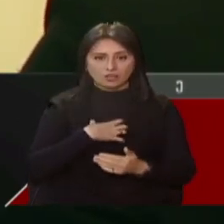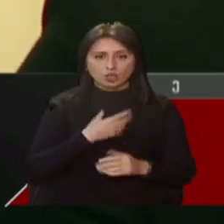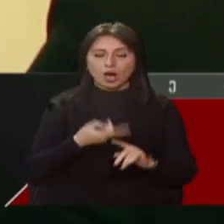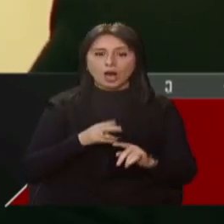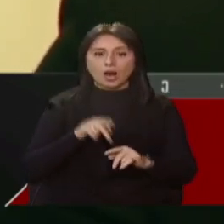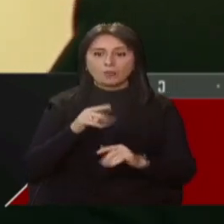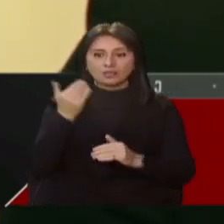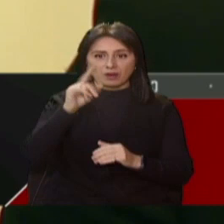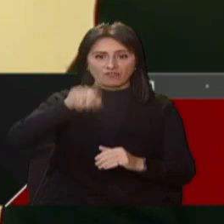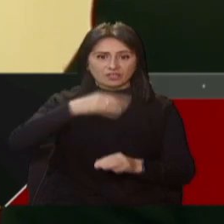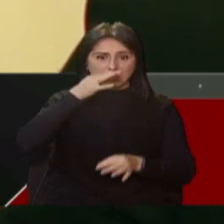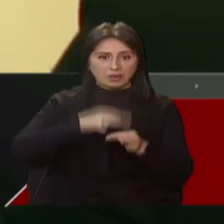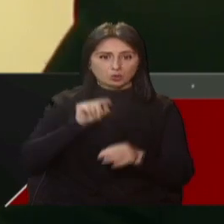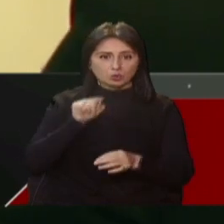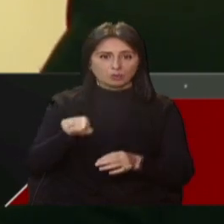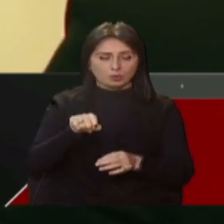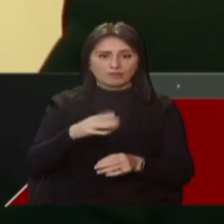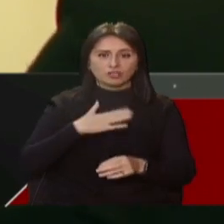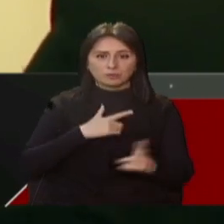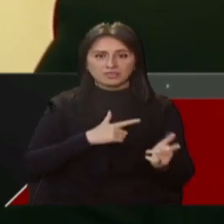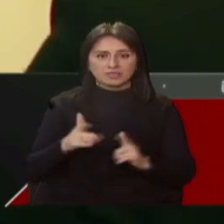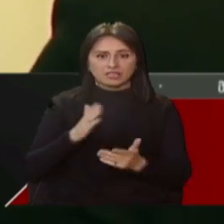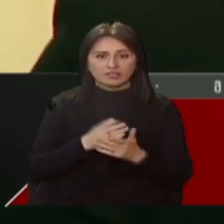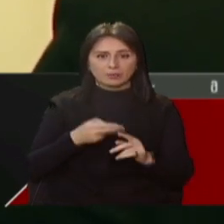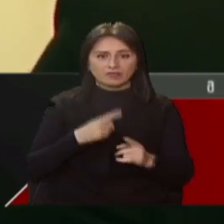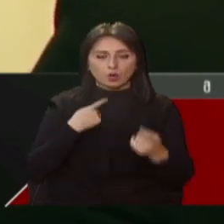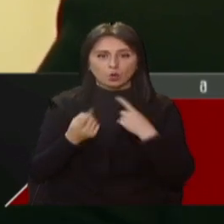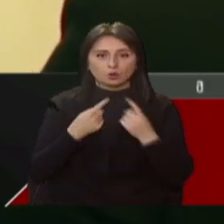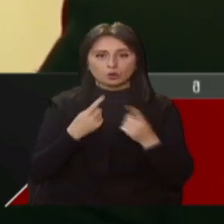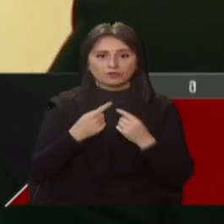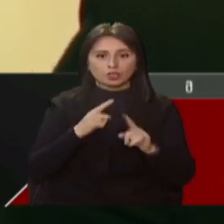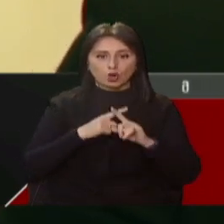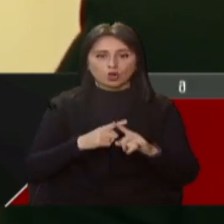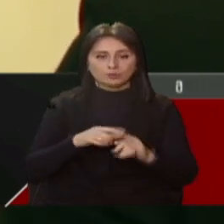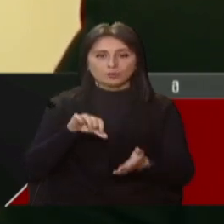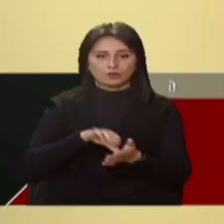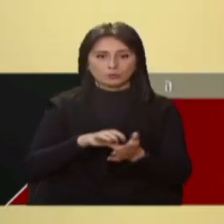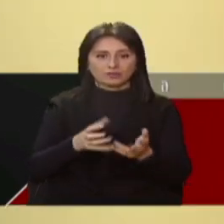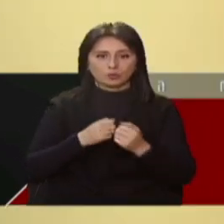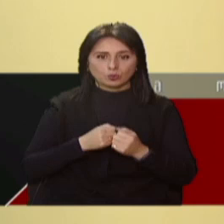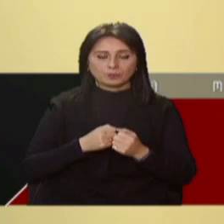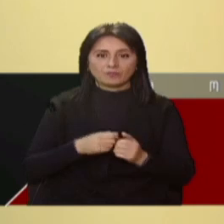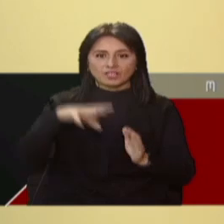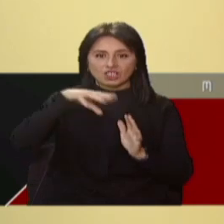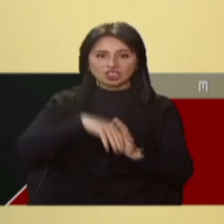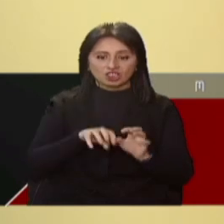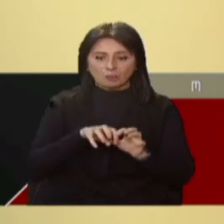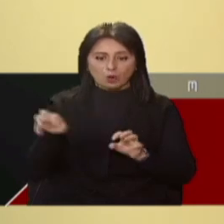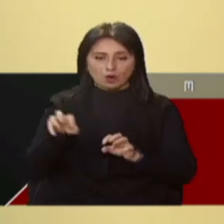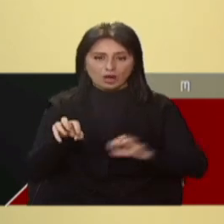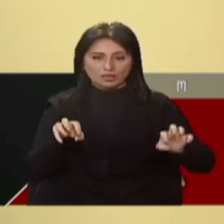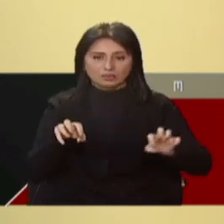ამიტომ მათ ეკისებათ ეს პასუხისგებლობა და ჩვენ მზად ვართ ამ კონსულტაციებში და კონსენსუსში მონაწილეობა მიიღოთ. Შიდა